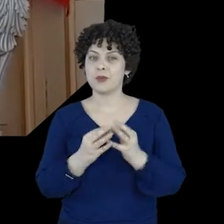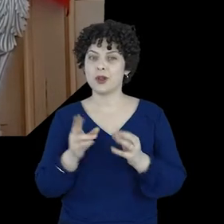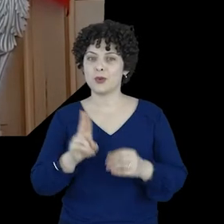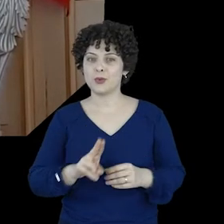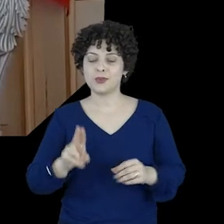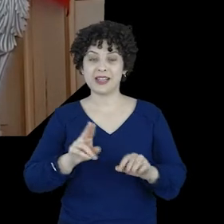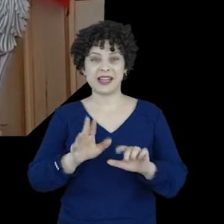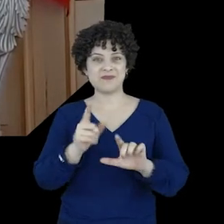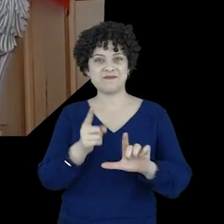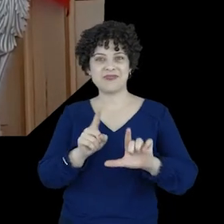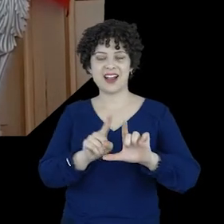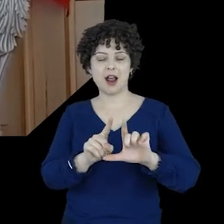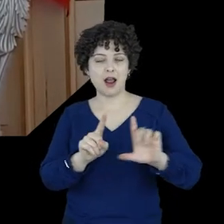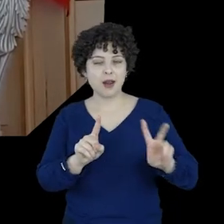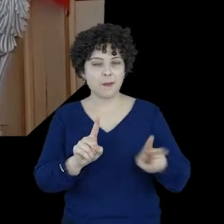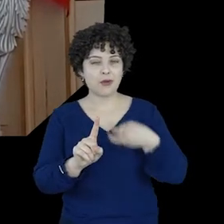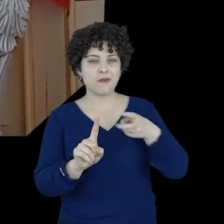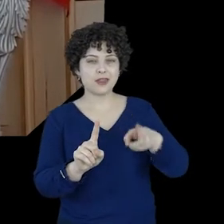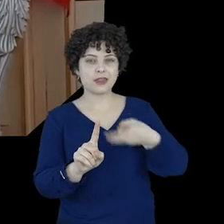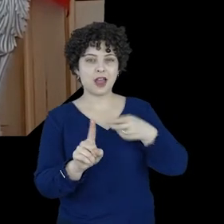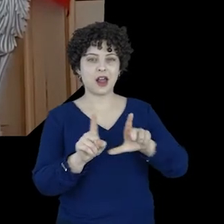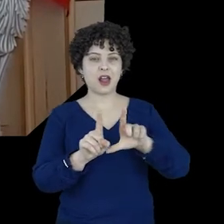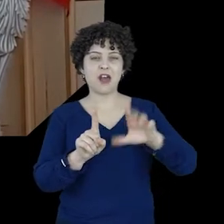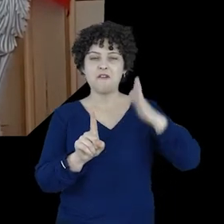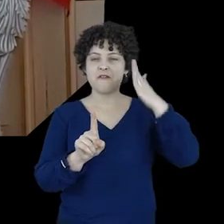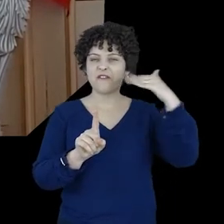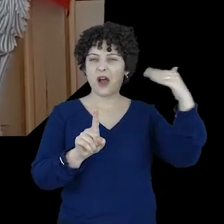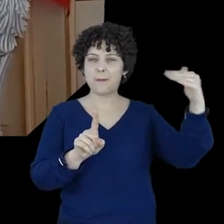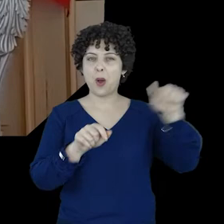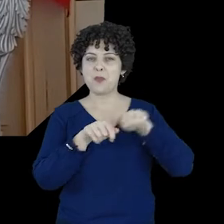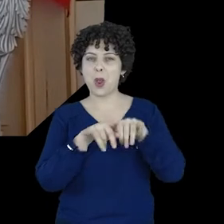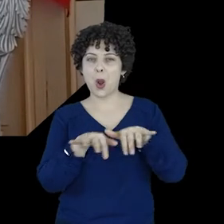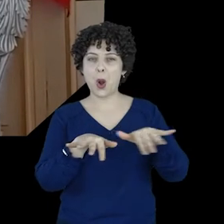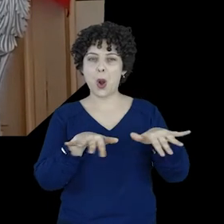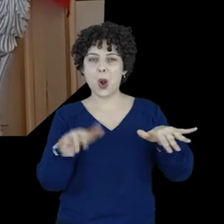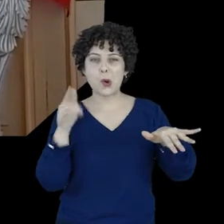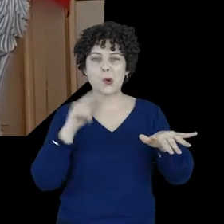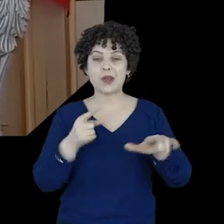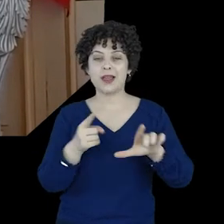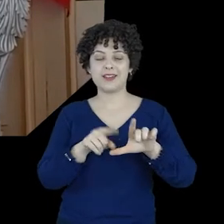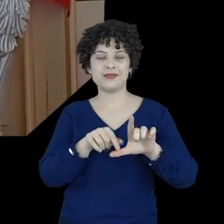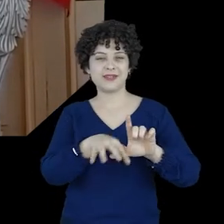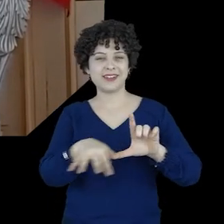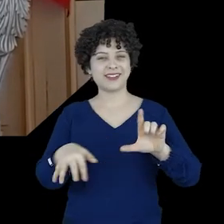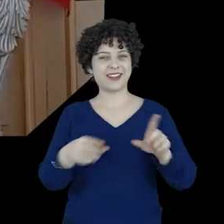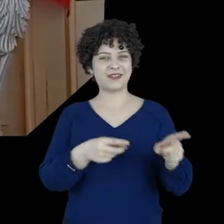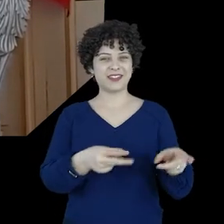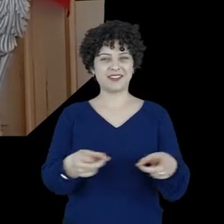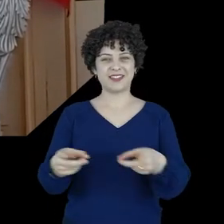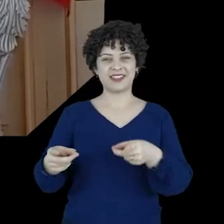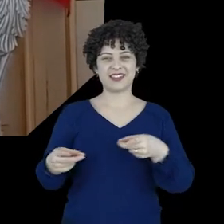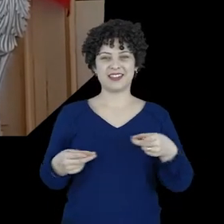d'utiliser l'image de leurs enfants, la popularité de cette image, pour en faire des influenceurs